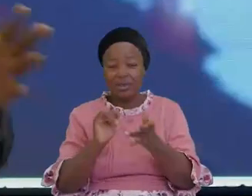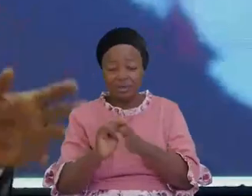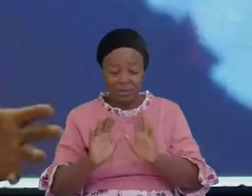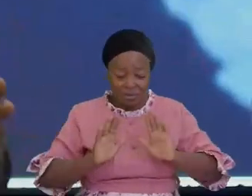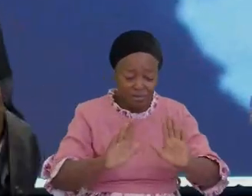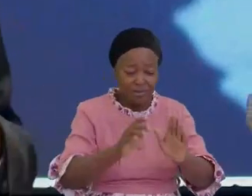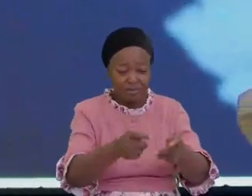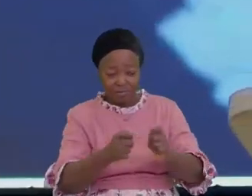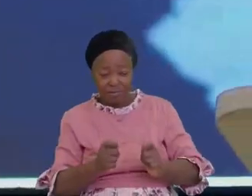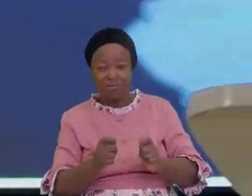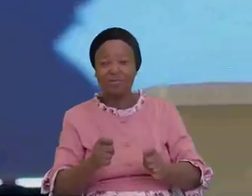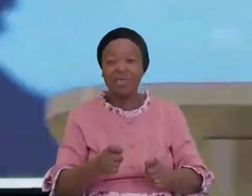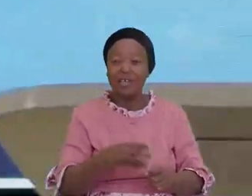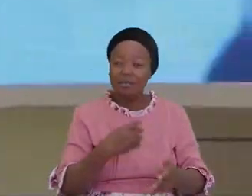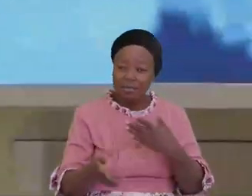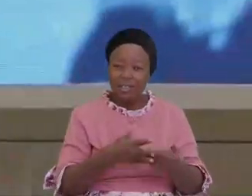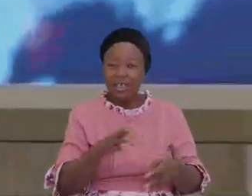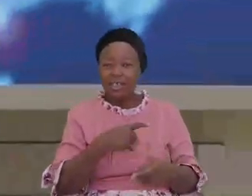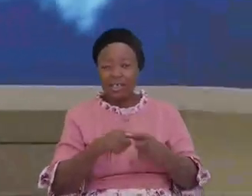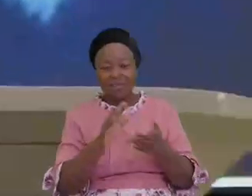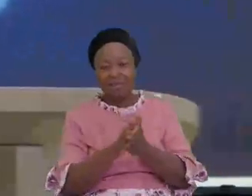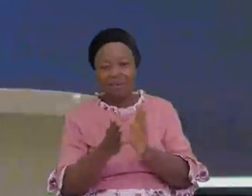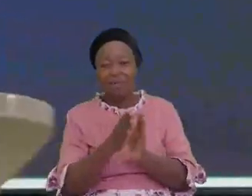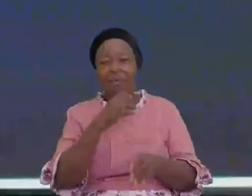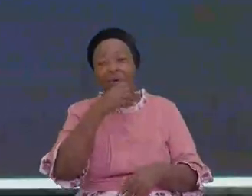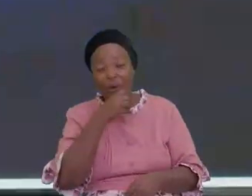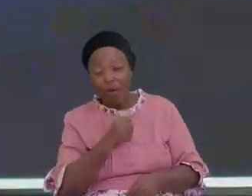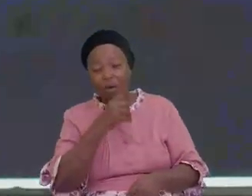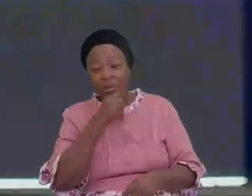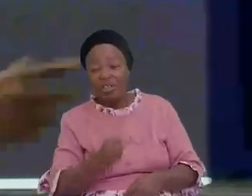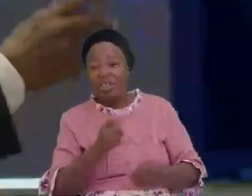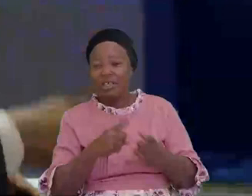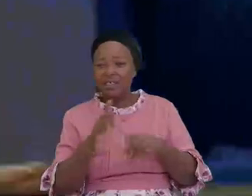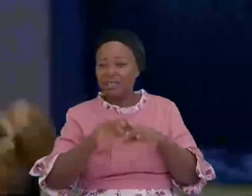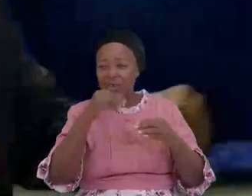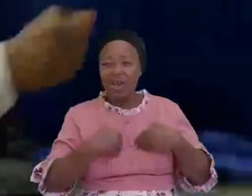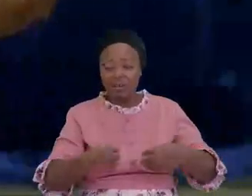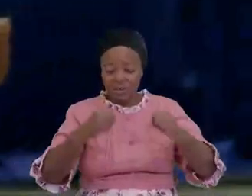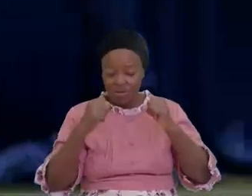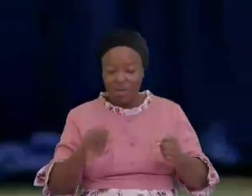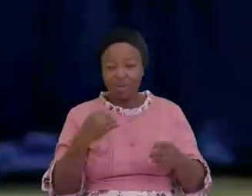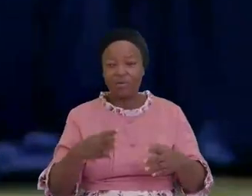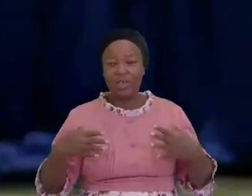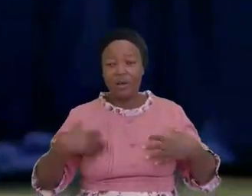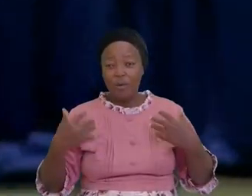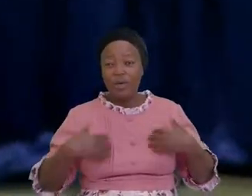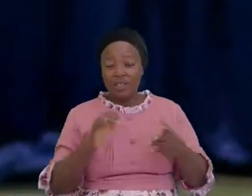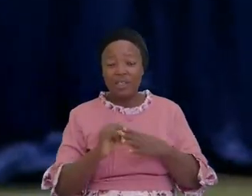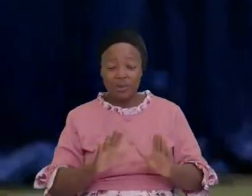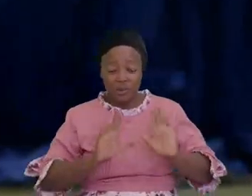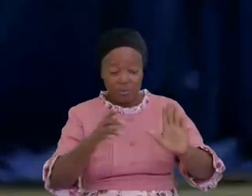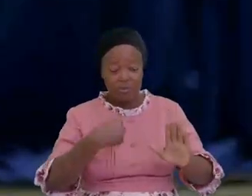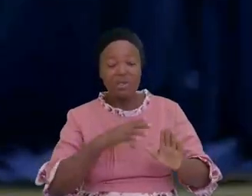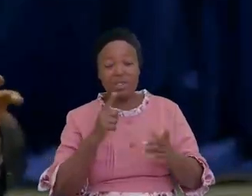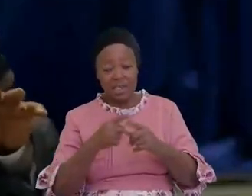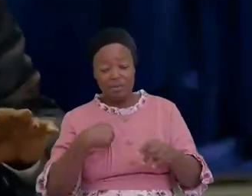Les gens peuvent me tirer, me pousser. Et comme je prends de l'âge, je n'ai plus la force de l'adolescent pour qu'on